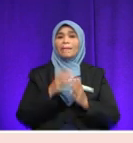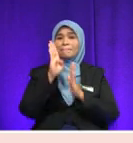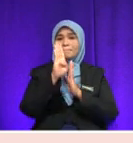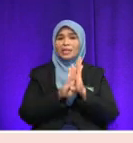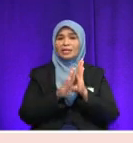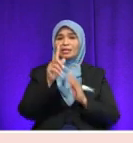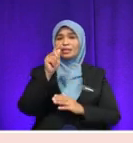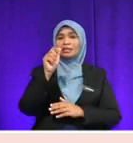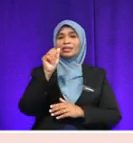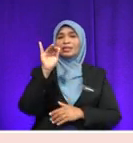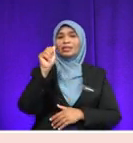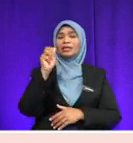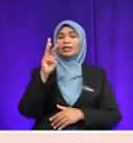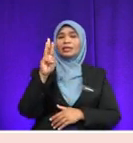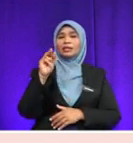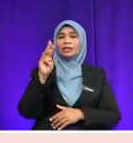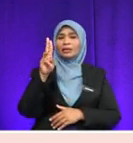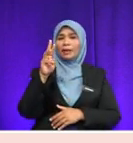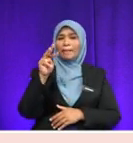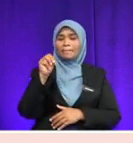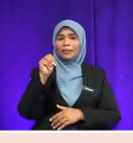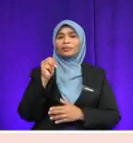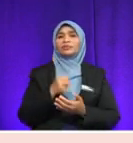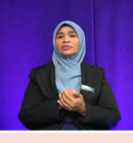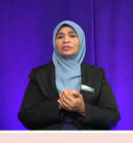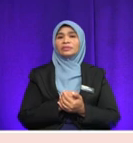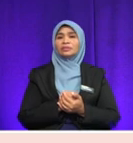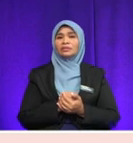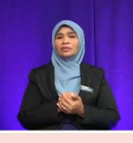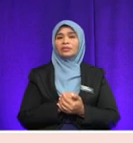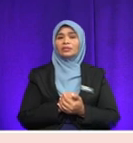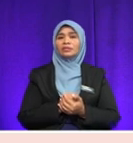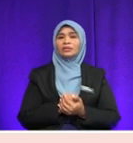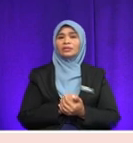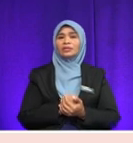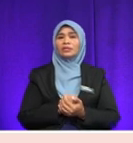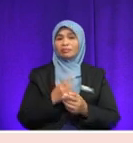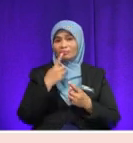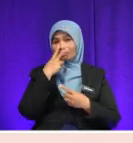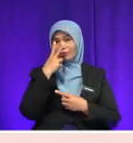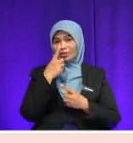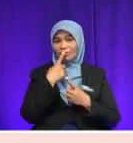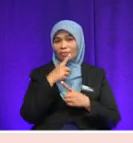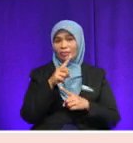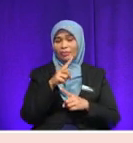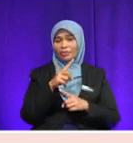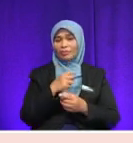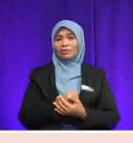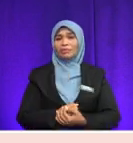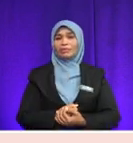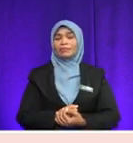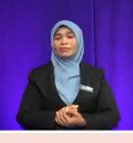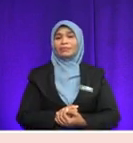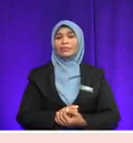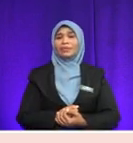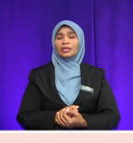bertayamum oke kedua kaki dan muka setelah tidak boleh terkena air maka dia bertayamum Oke Mari kita jawabannya Adakah kena dagu